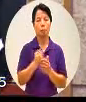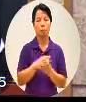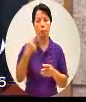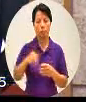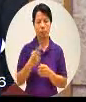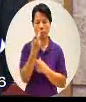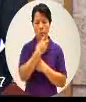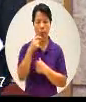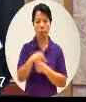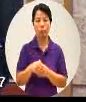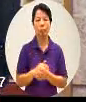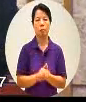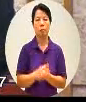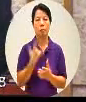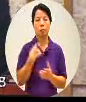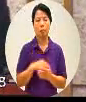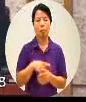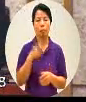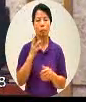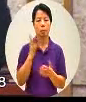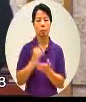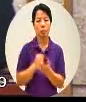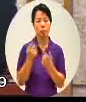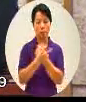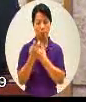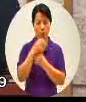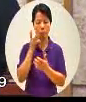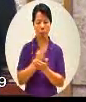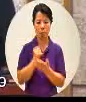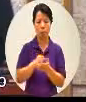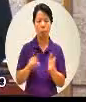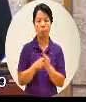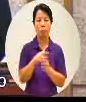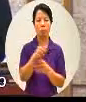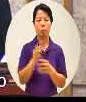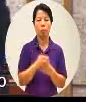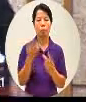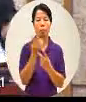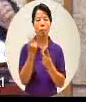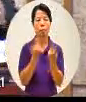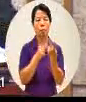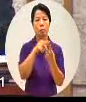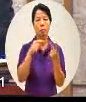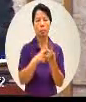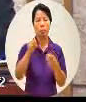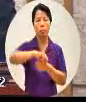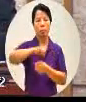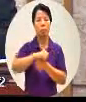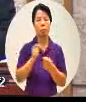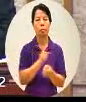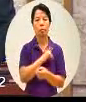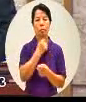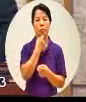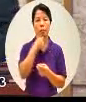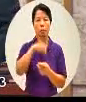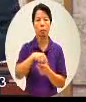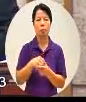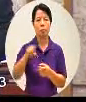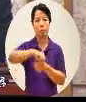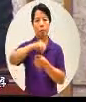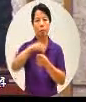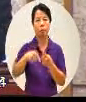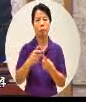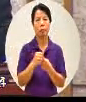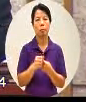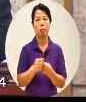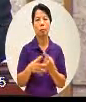讨。所以多次的检讨到最近来讲，我们两个方向就要一定要增加那个志愿序。高雄足好的基础